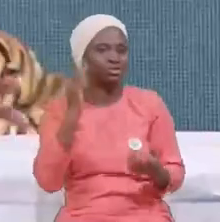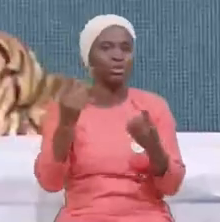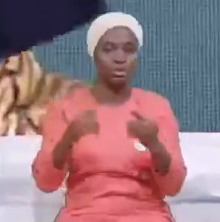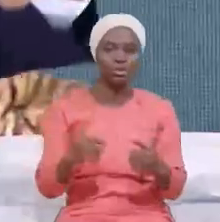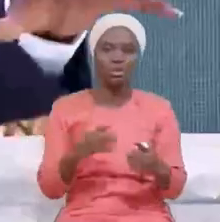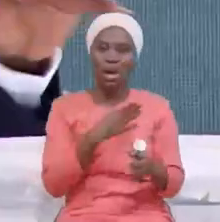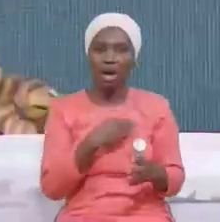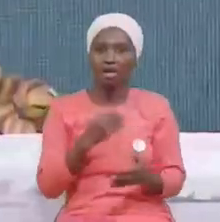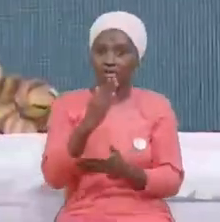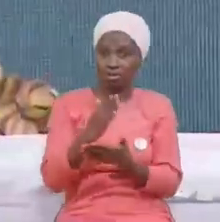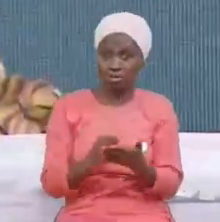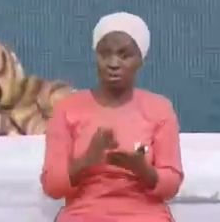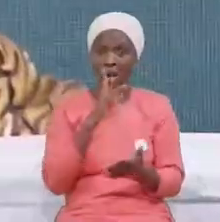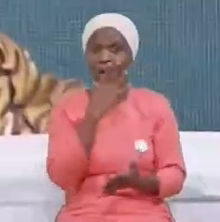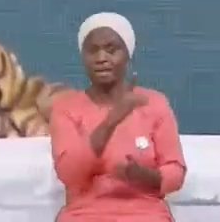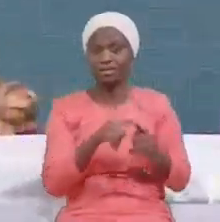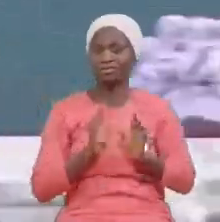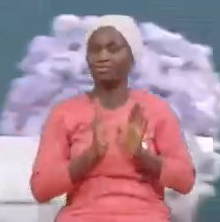Et certains vont vouloir nous pousser.